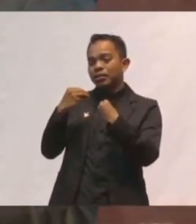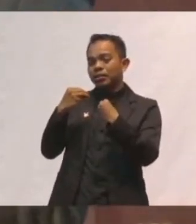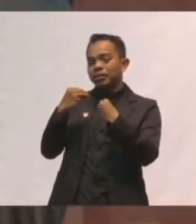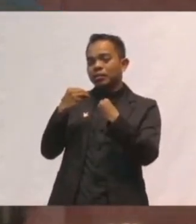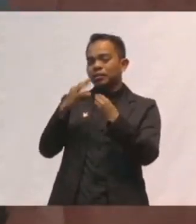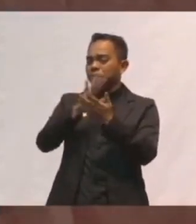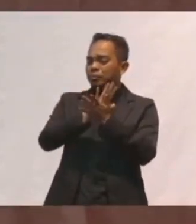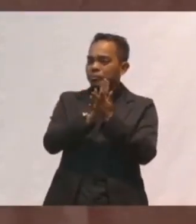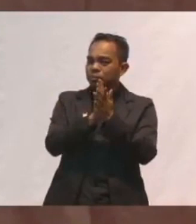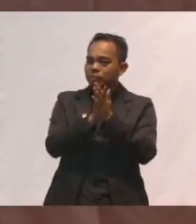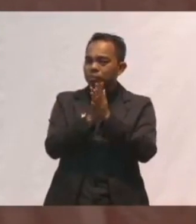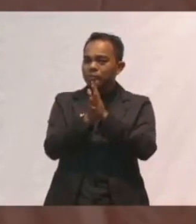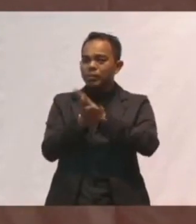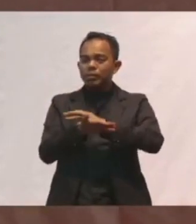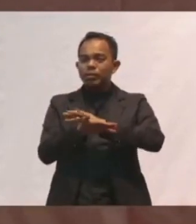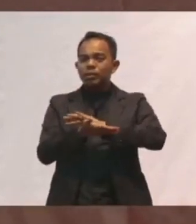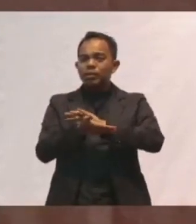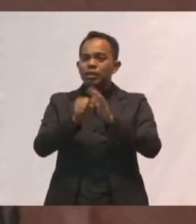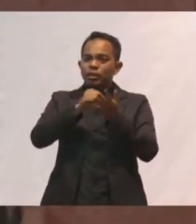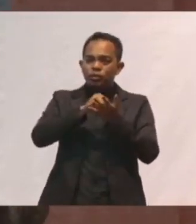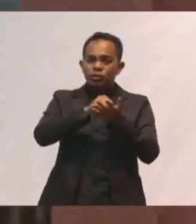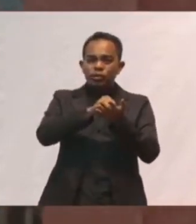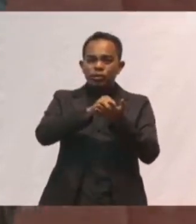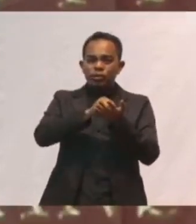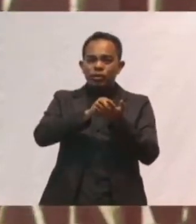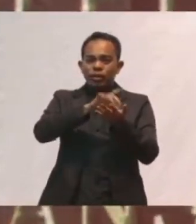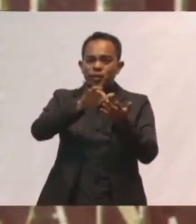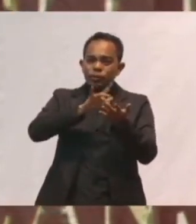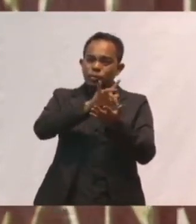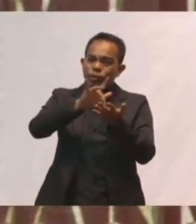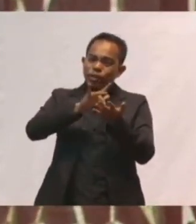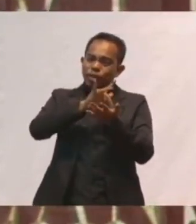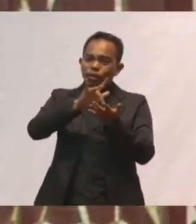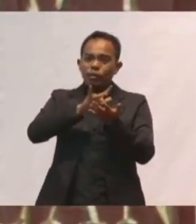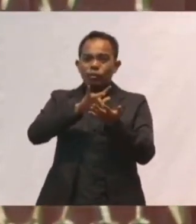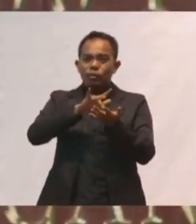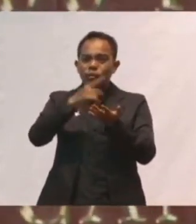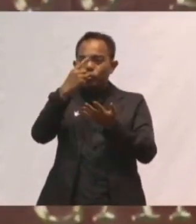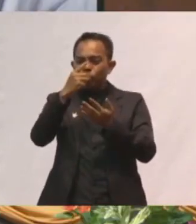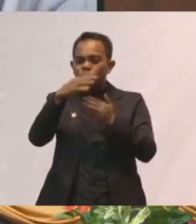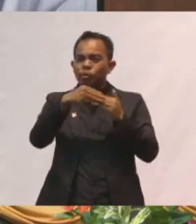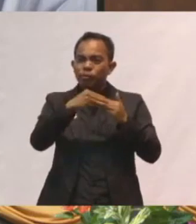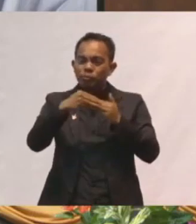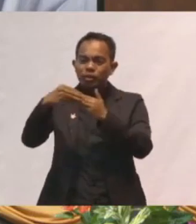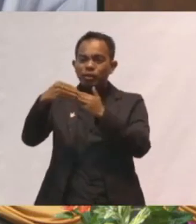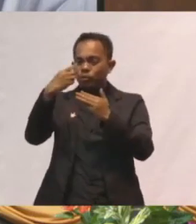menjadi foundation, sudah menjadi batu asas dalam pembinaan syakhsiahku.